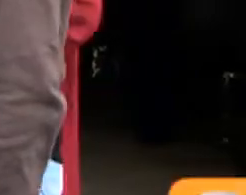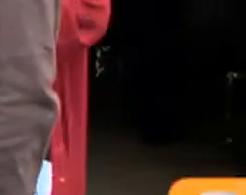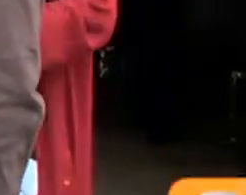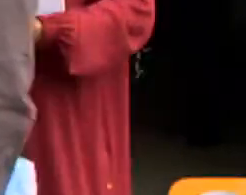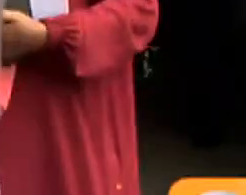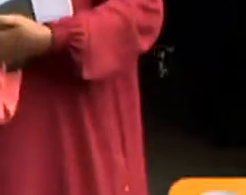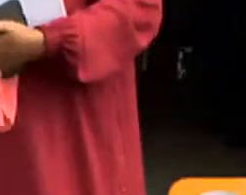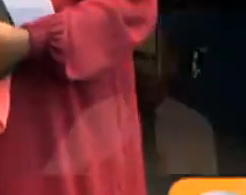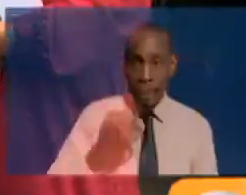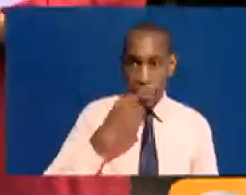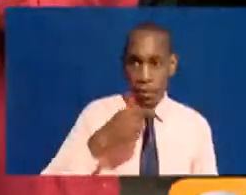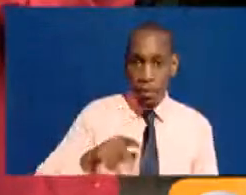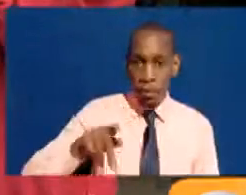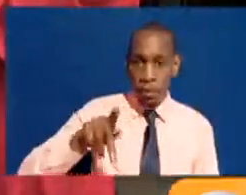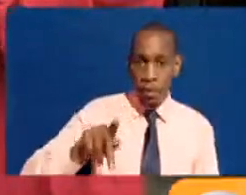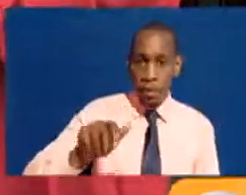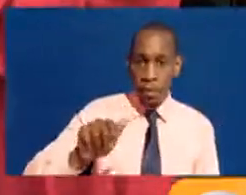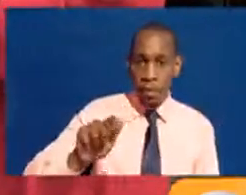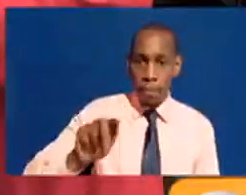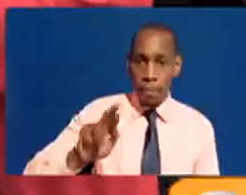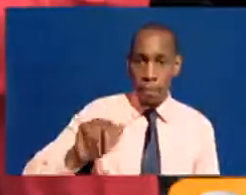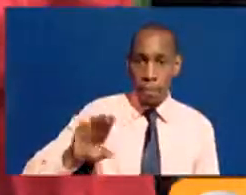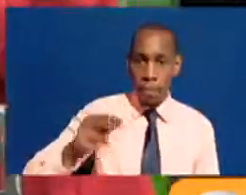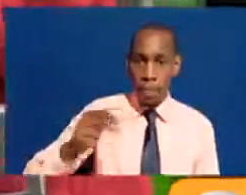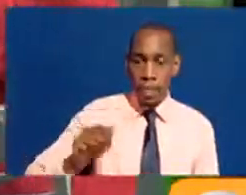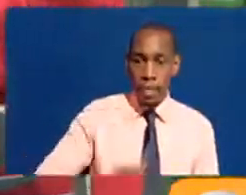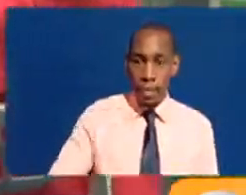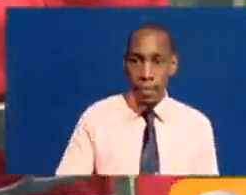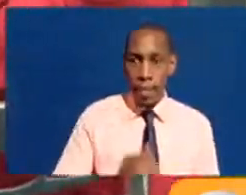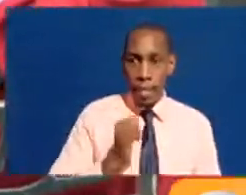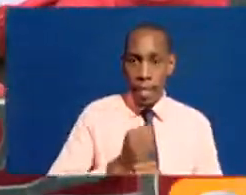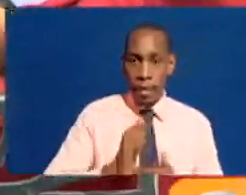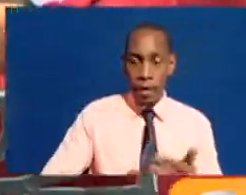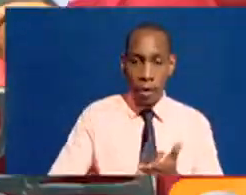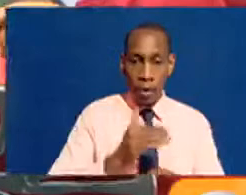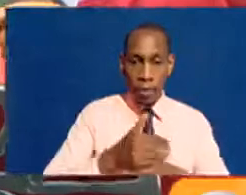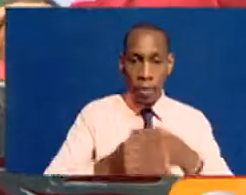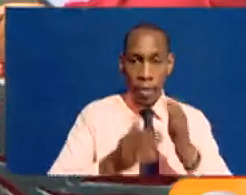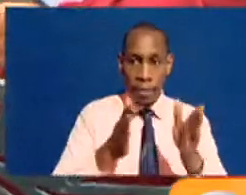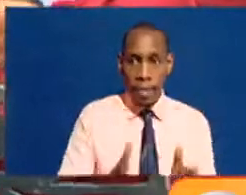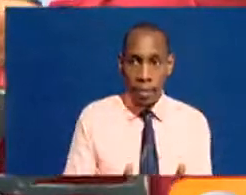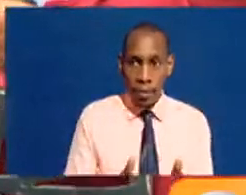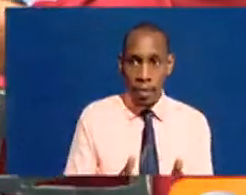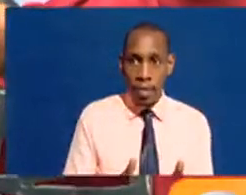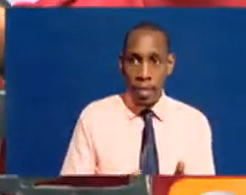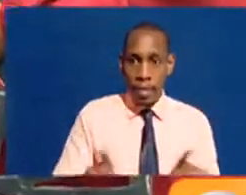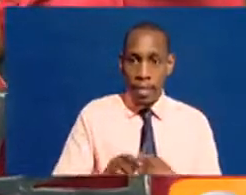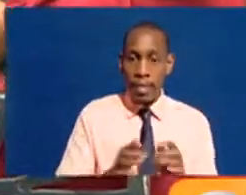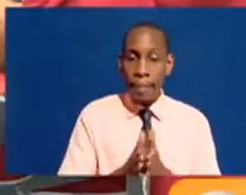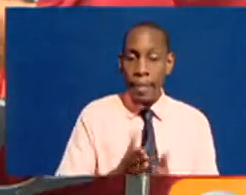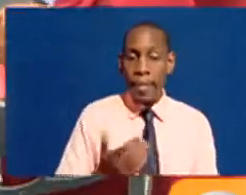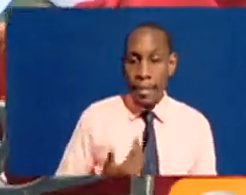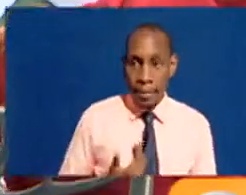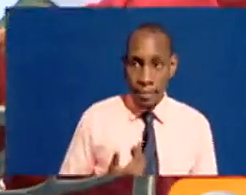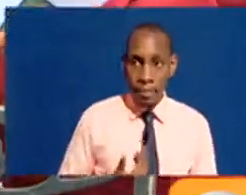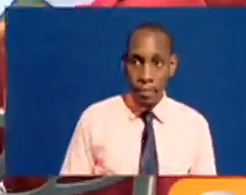Majina yangu ni Patricia Musangi, mimi ni mjenzi. Mwenye amenilea ni mjenzi. So nikawa na interest